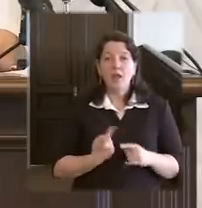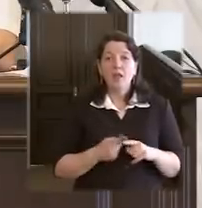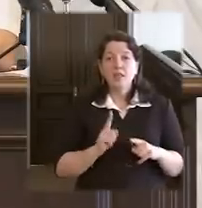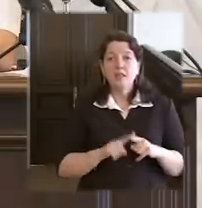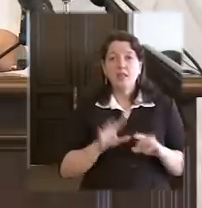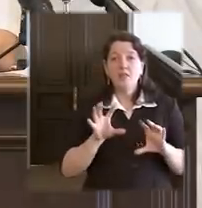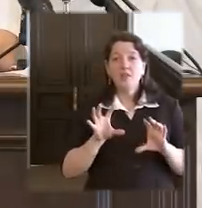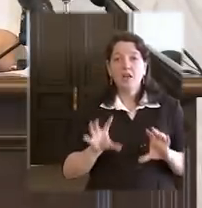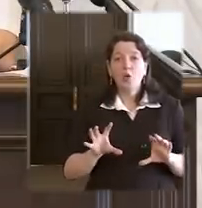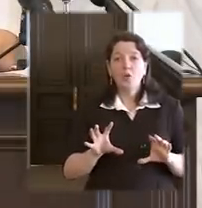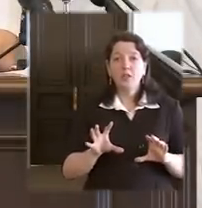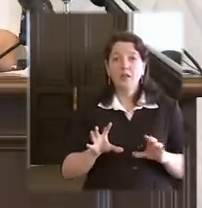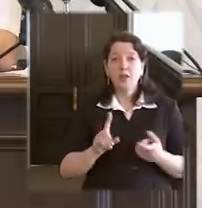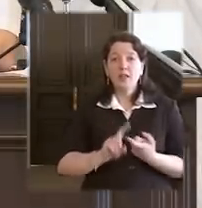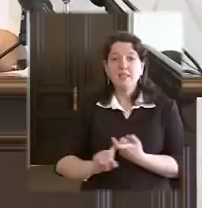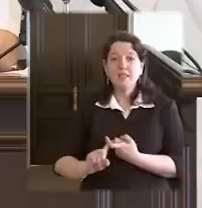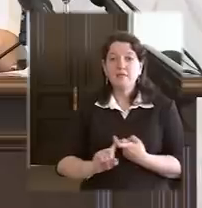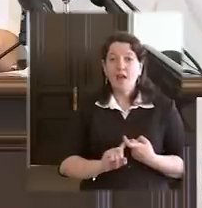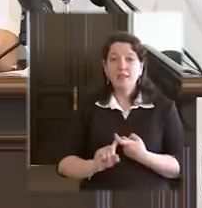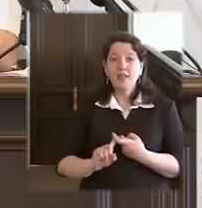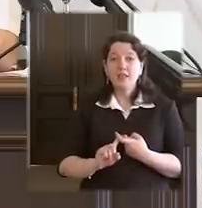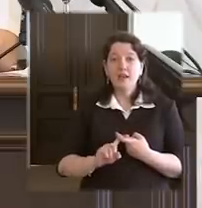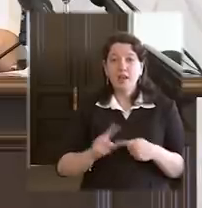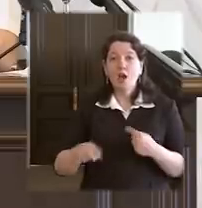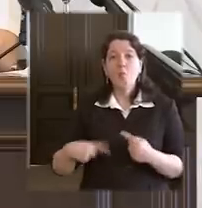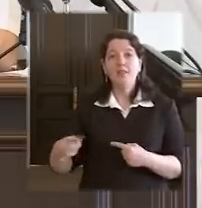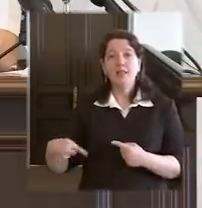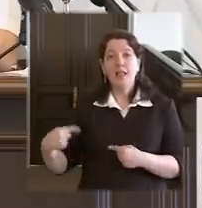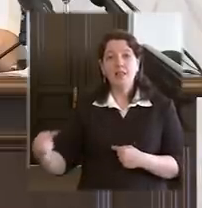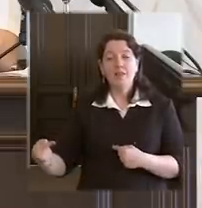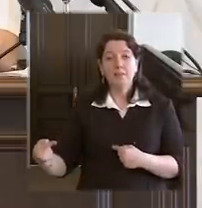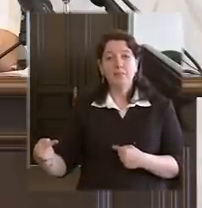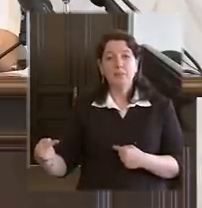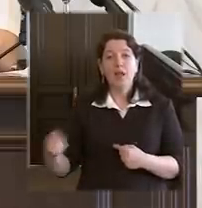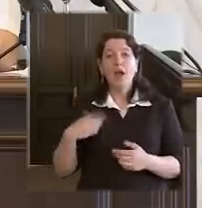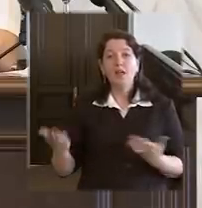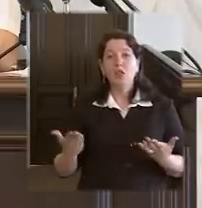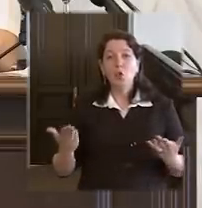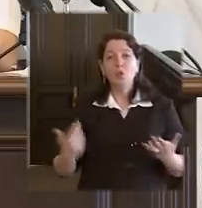Из него очень серьезные следствия проистекают,